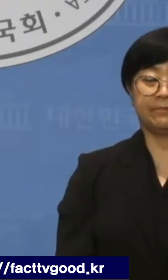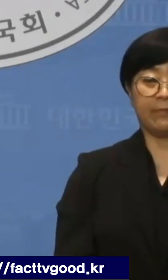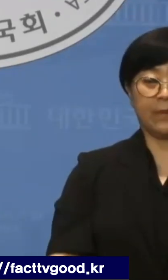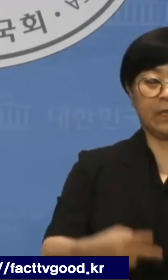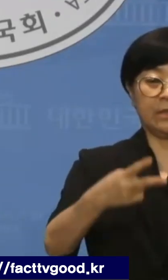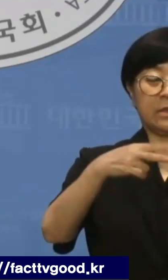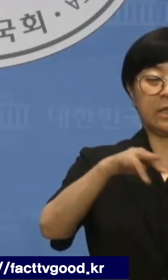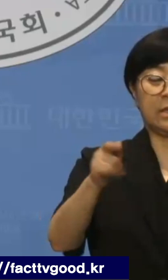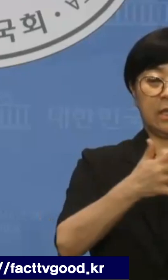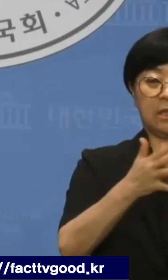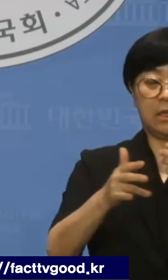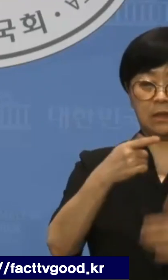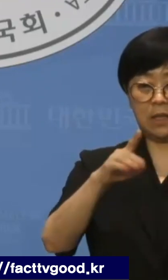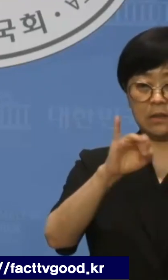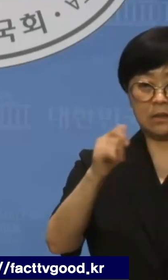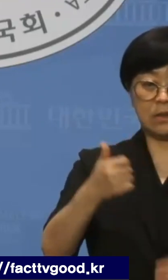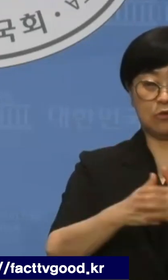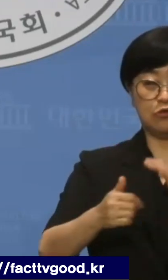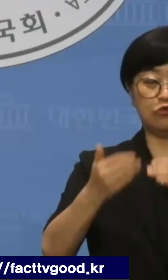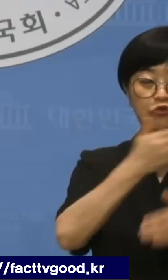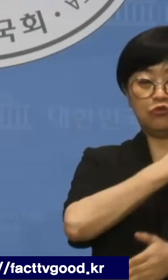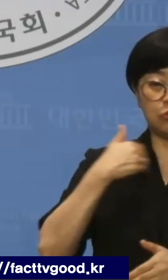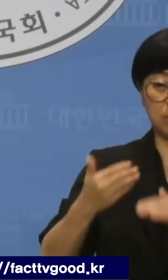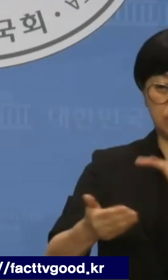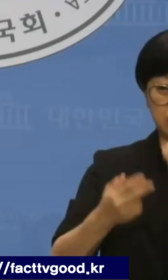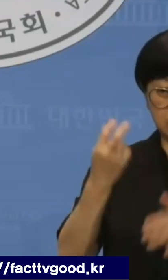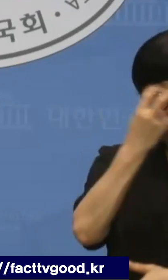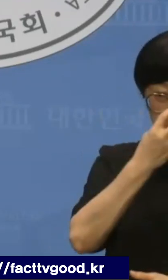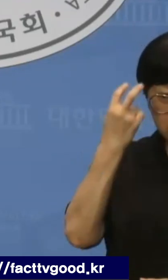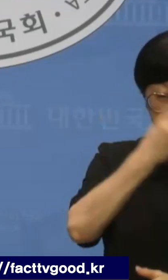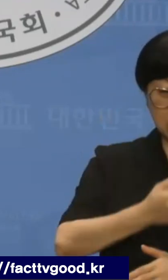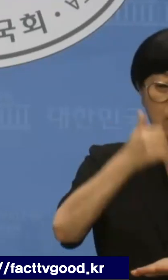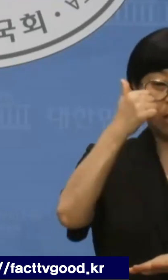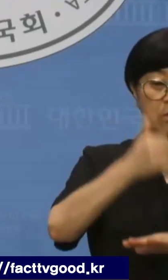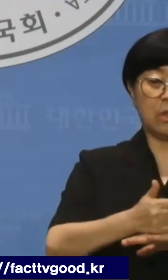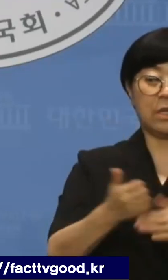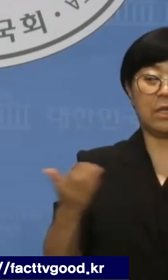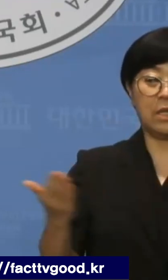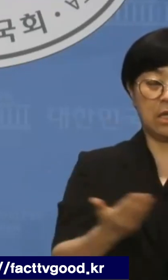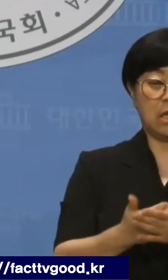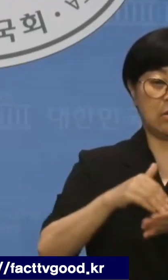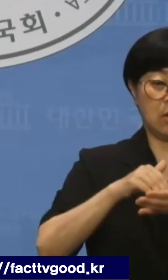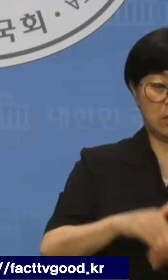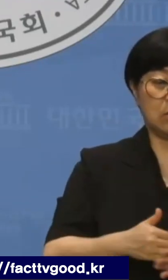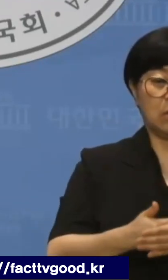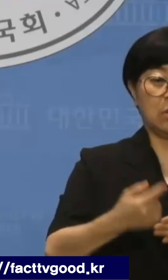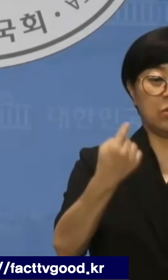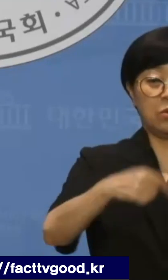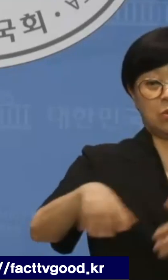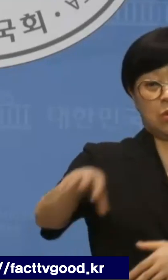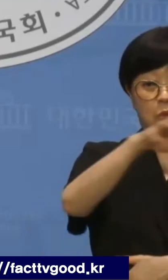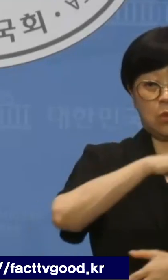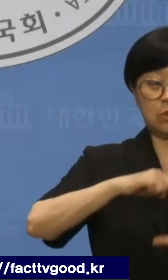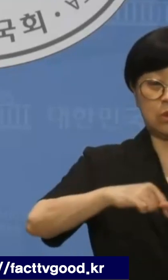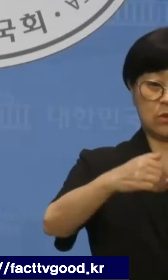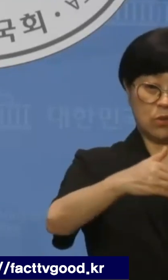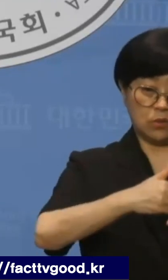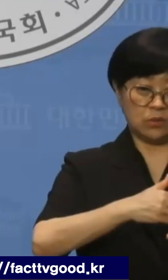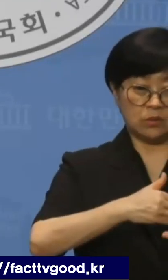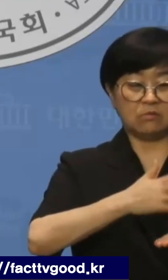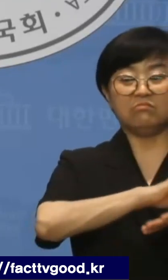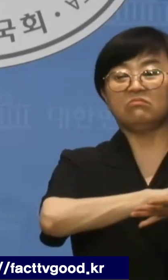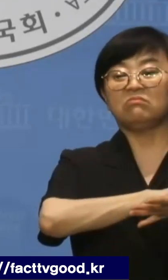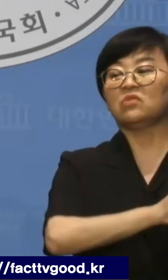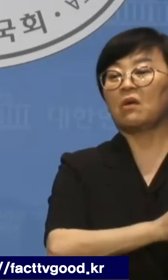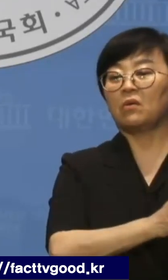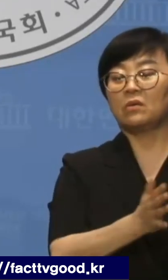4세대 나이스도 충분한 사전 점검과 학기 말 업무 과중에 대한 교육 현장의 요구는 보란듯이